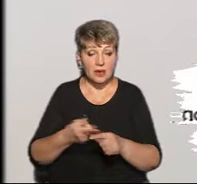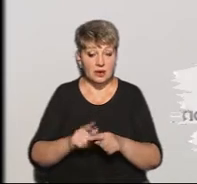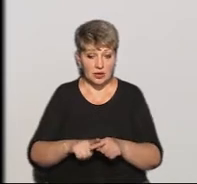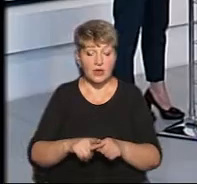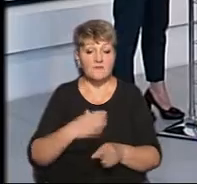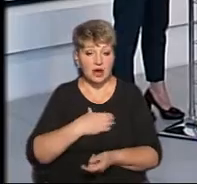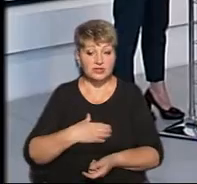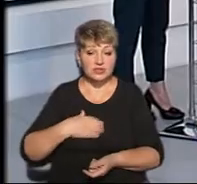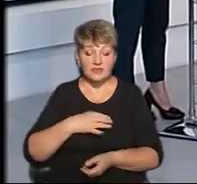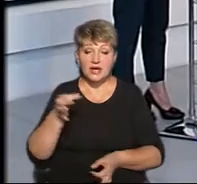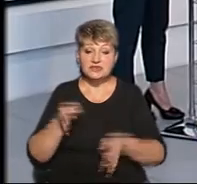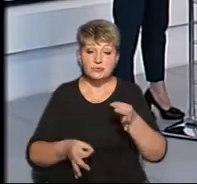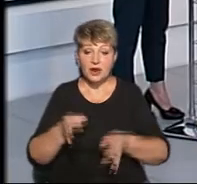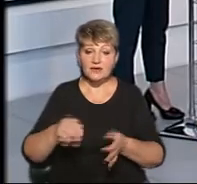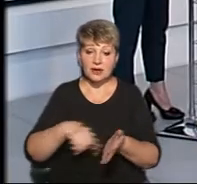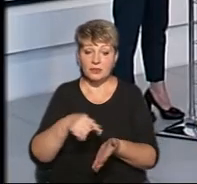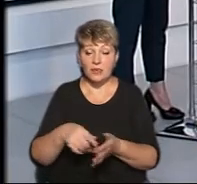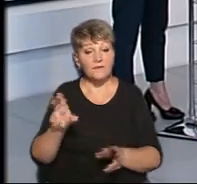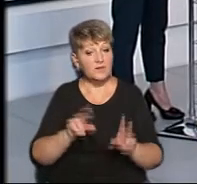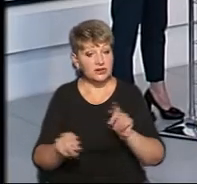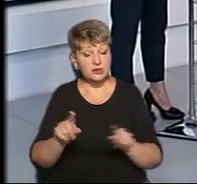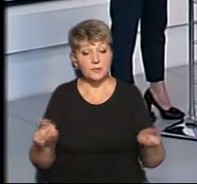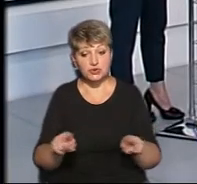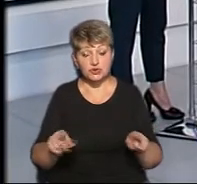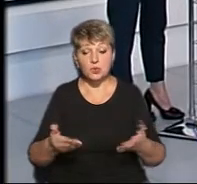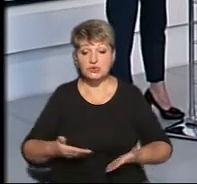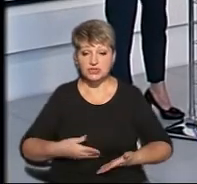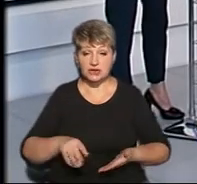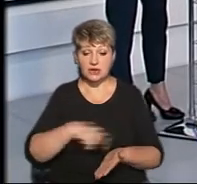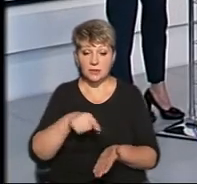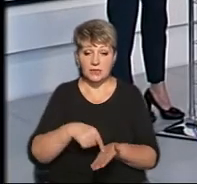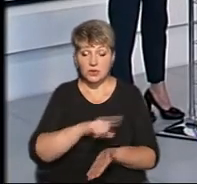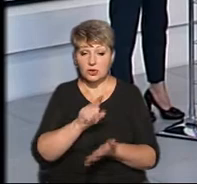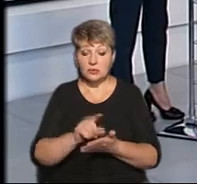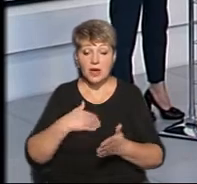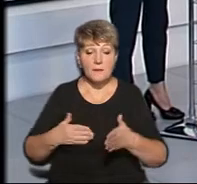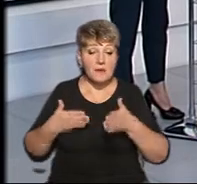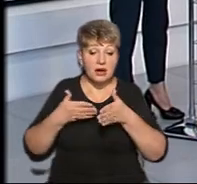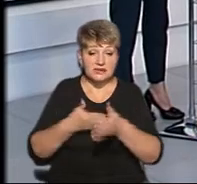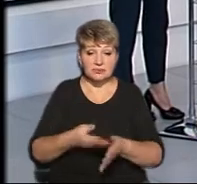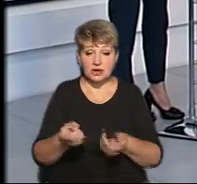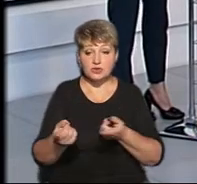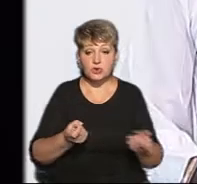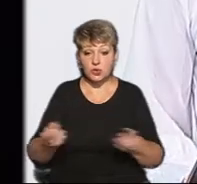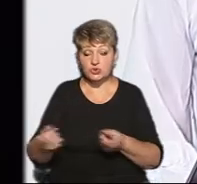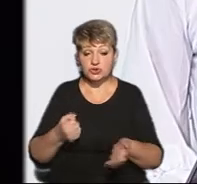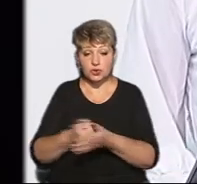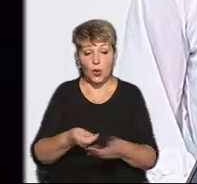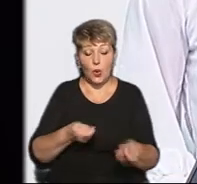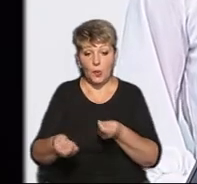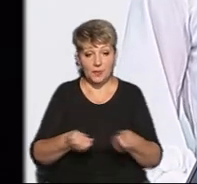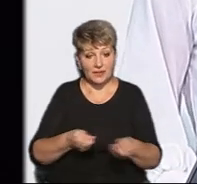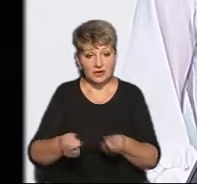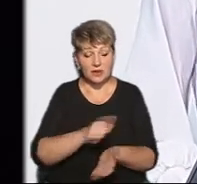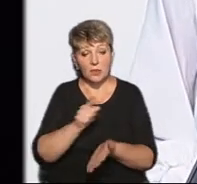важливо. І справедливе місто. Ми вважаємо, що жителі міста мають бути максимально залучені до управління.